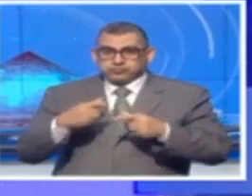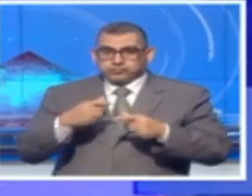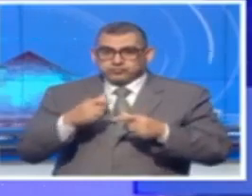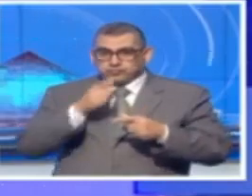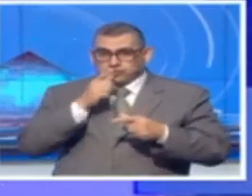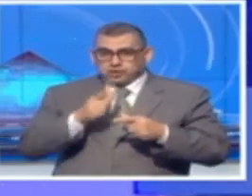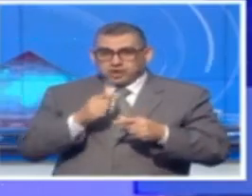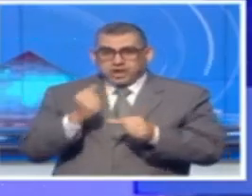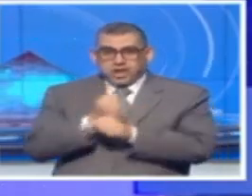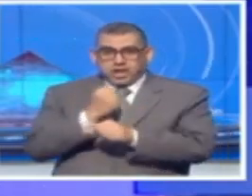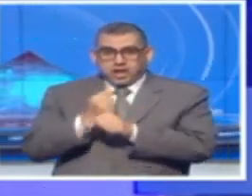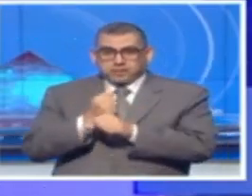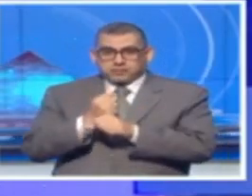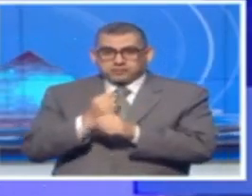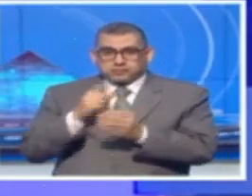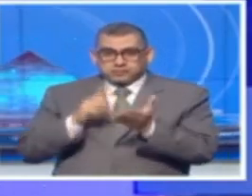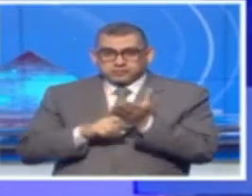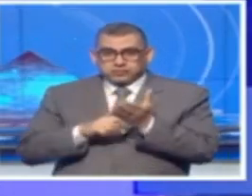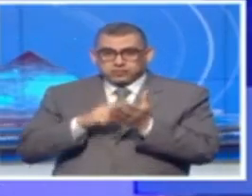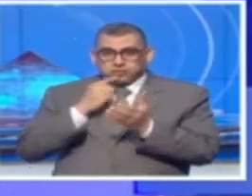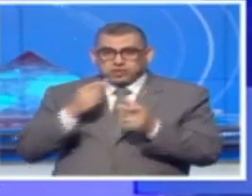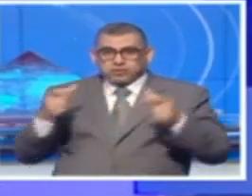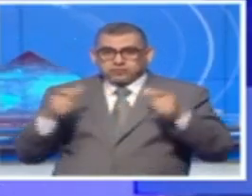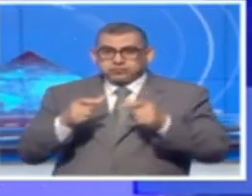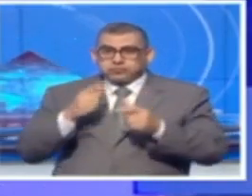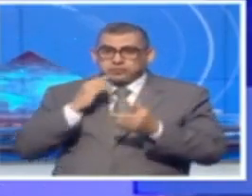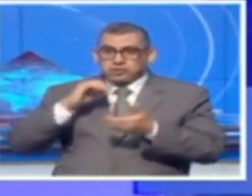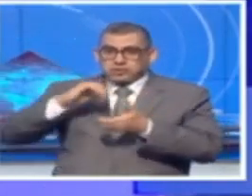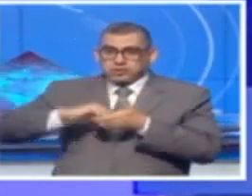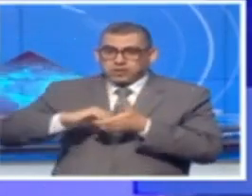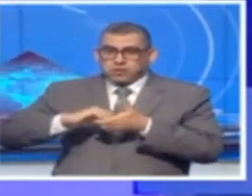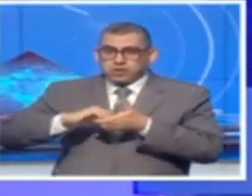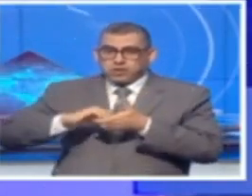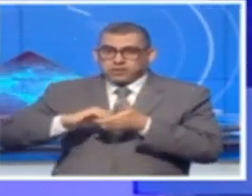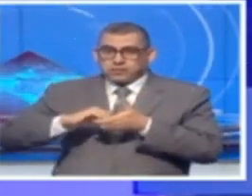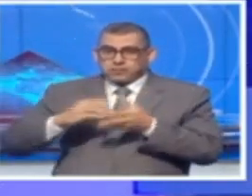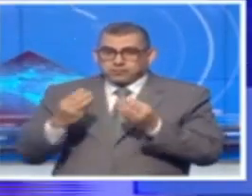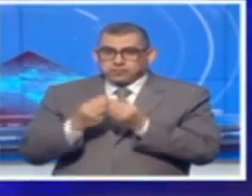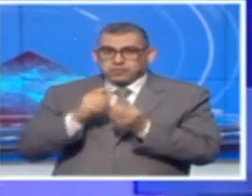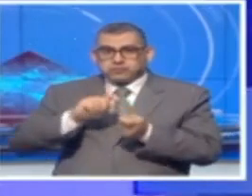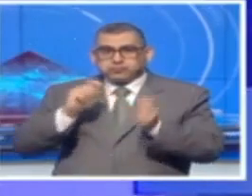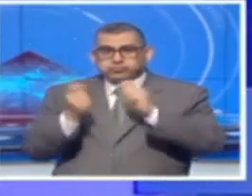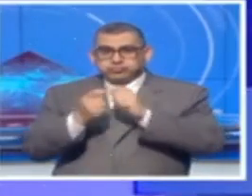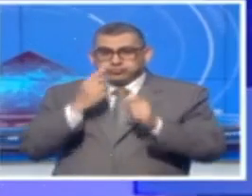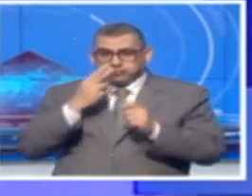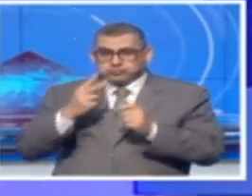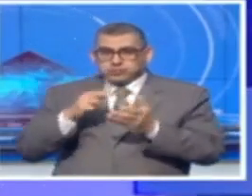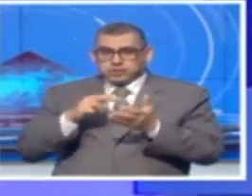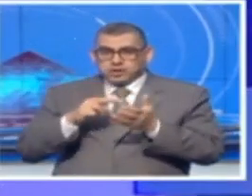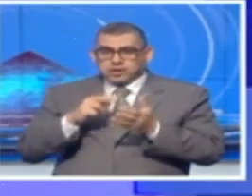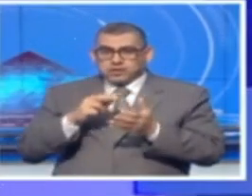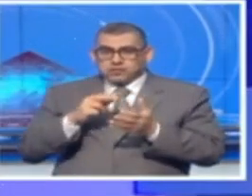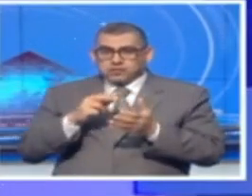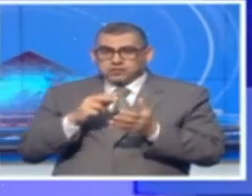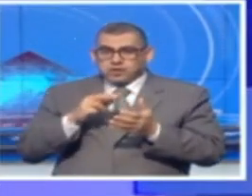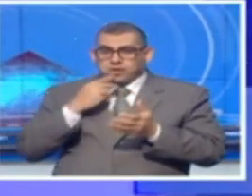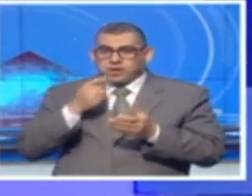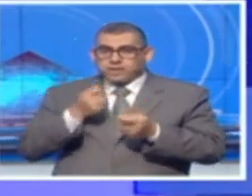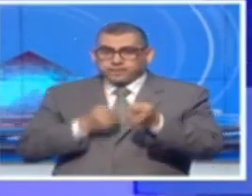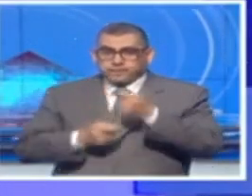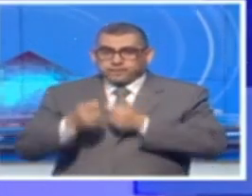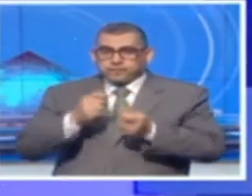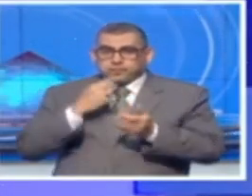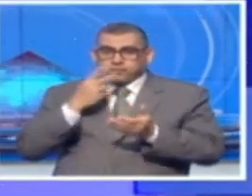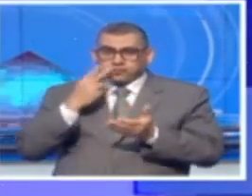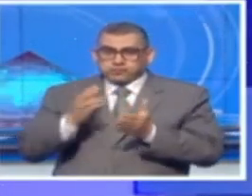على التعامل مع فرص والتوقي من خطورة التحول الرقمي فمؤسستك المالية في